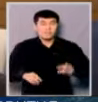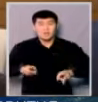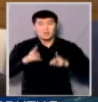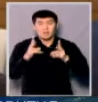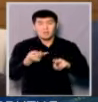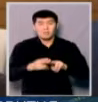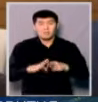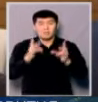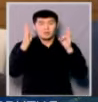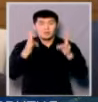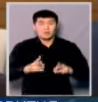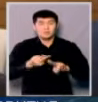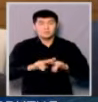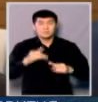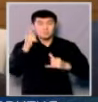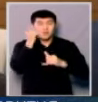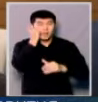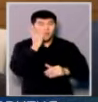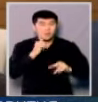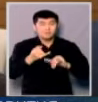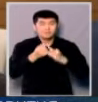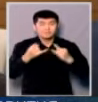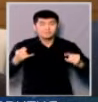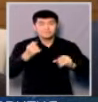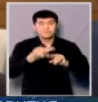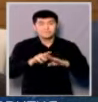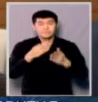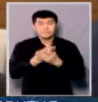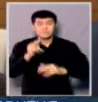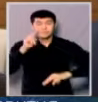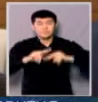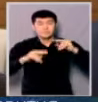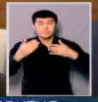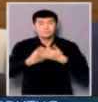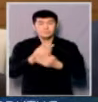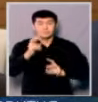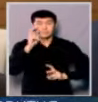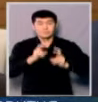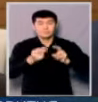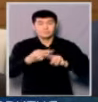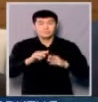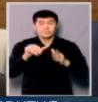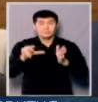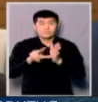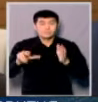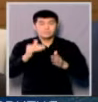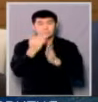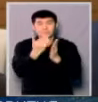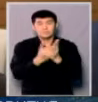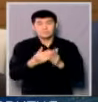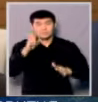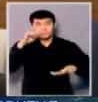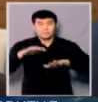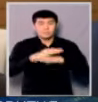уменьшить аварийность и уровень износа энергетических активов, обеспечить строительство маневренных мощностей, а также разработать долгосрочную